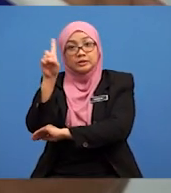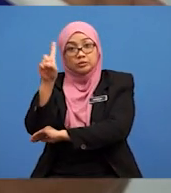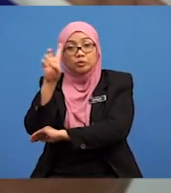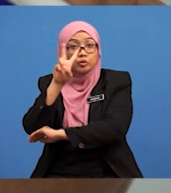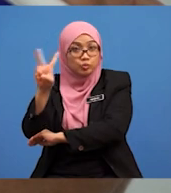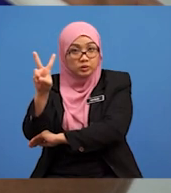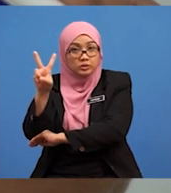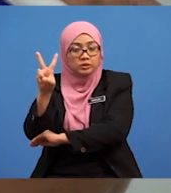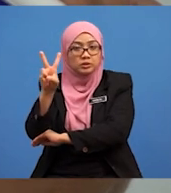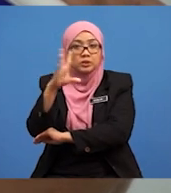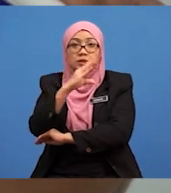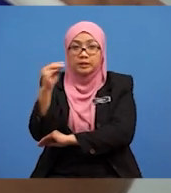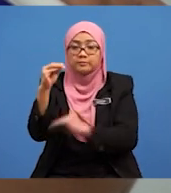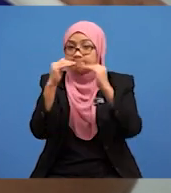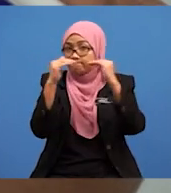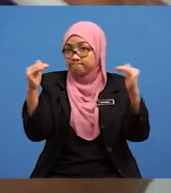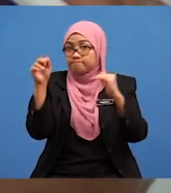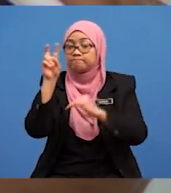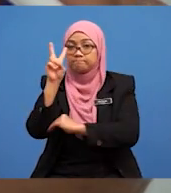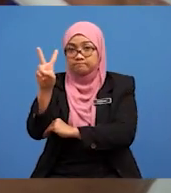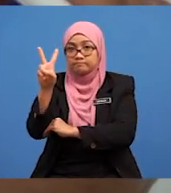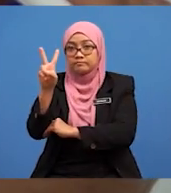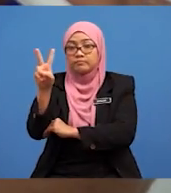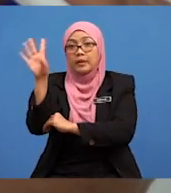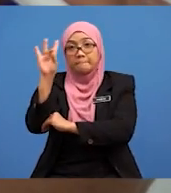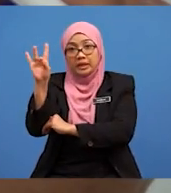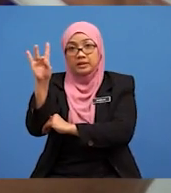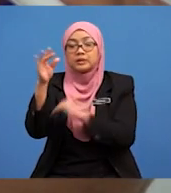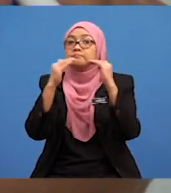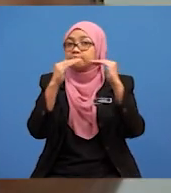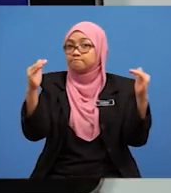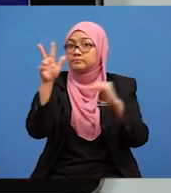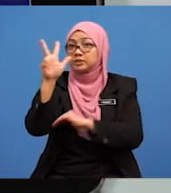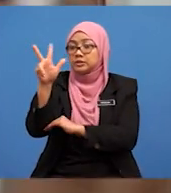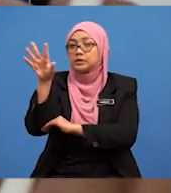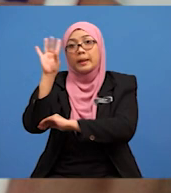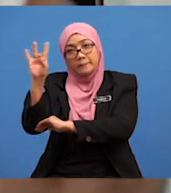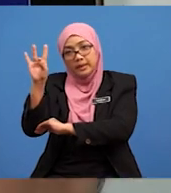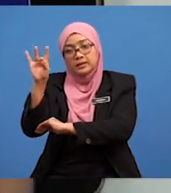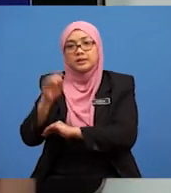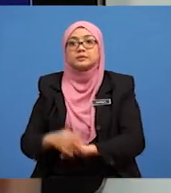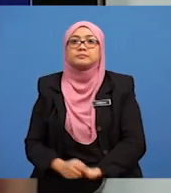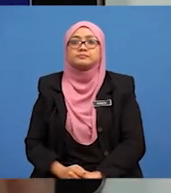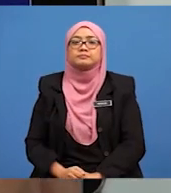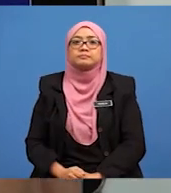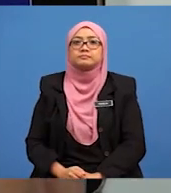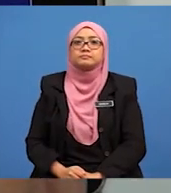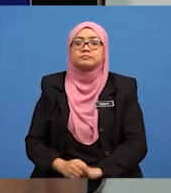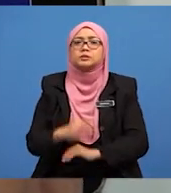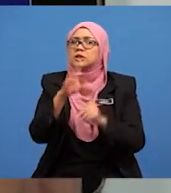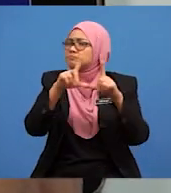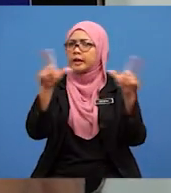adalah 8 dan bilangan elektron di petala ketiga adalah 8. Selain daripada bilangan 2 atau